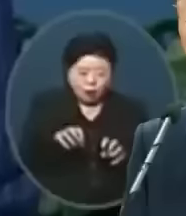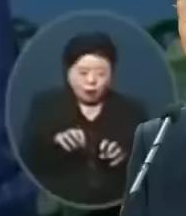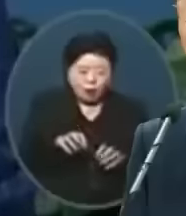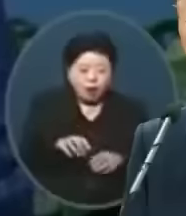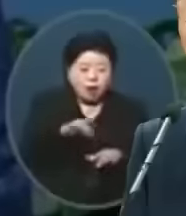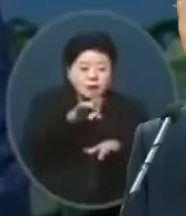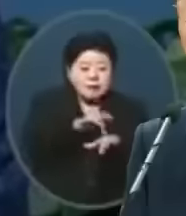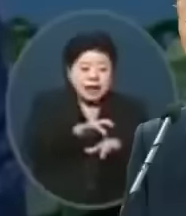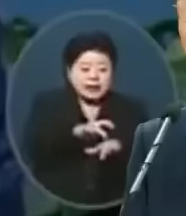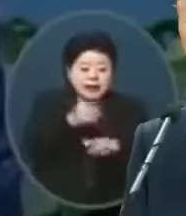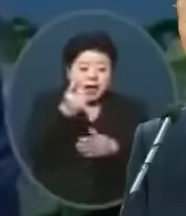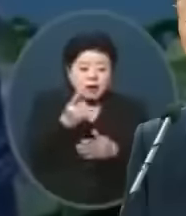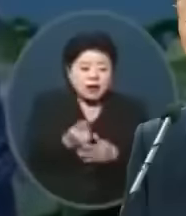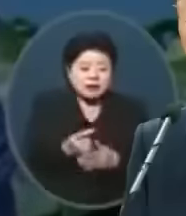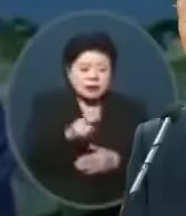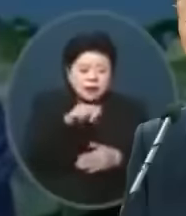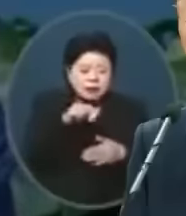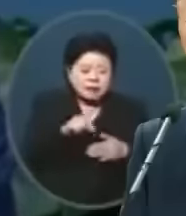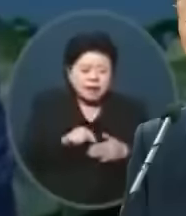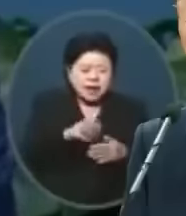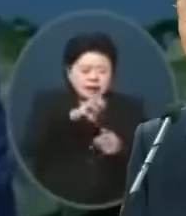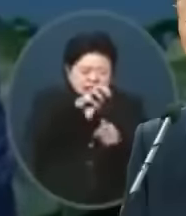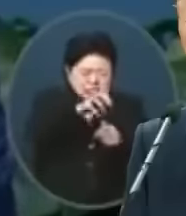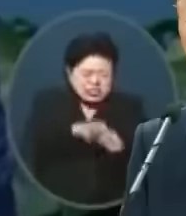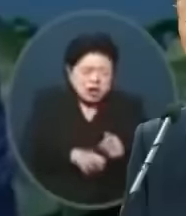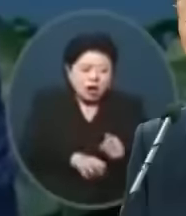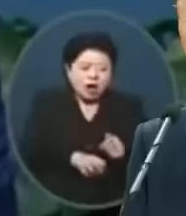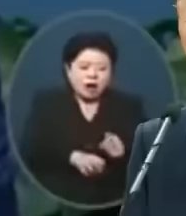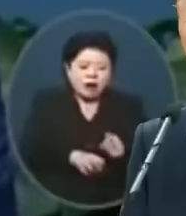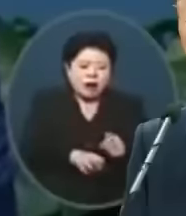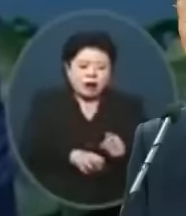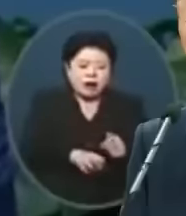마귀가 와서 마음을 긁습니다.